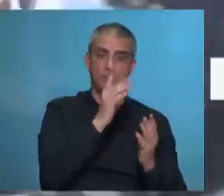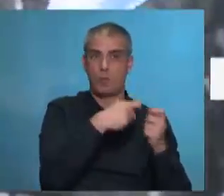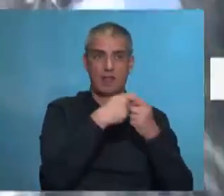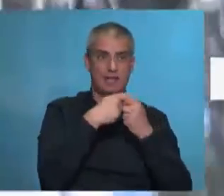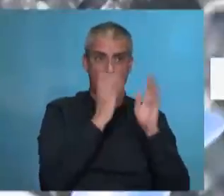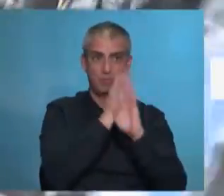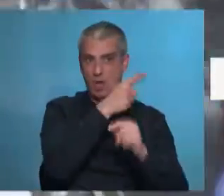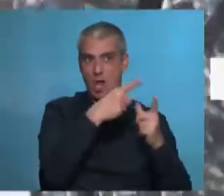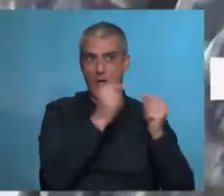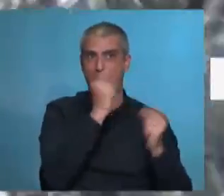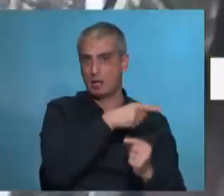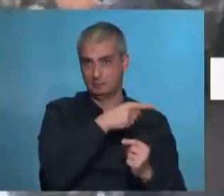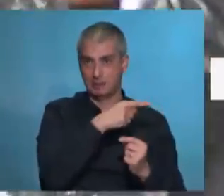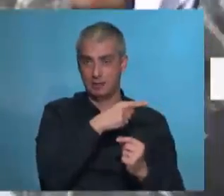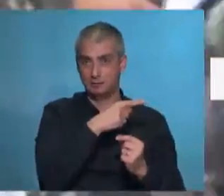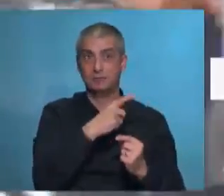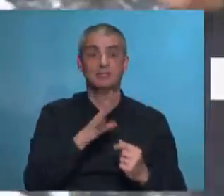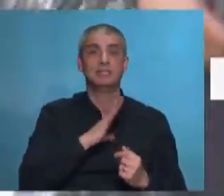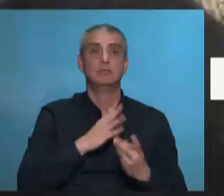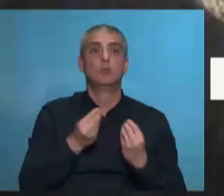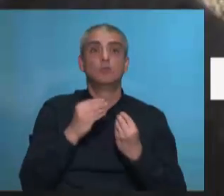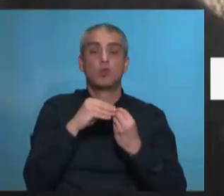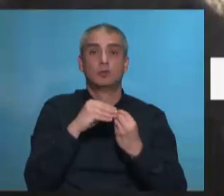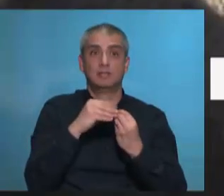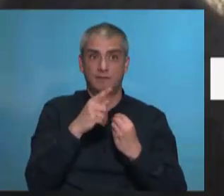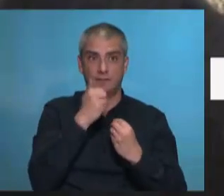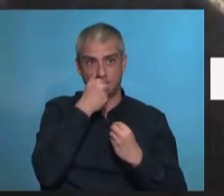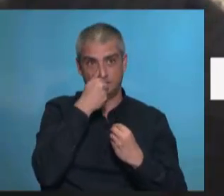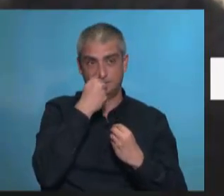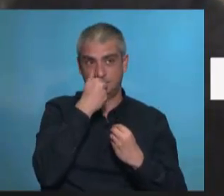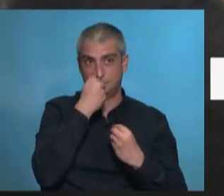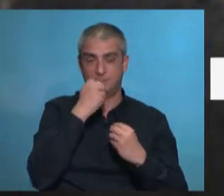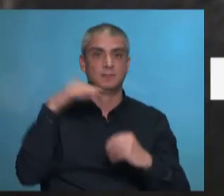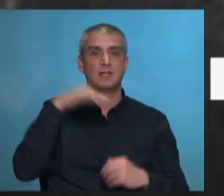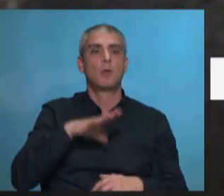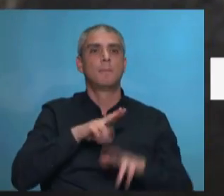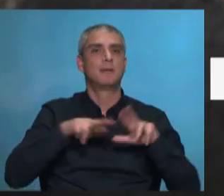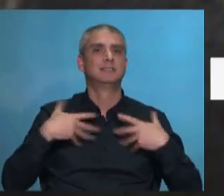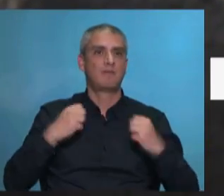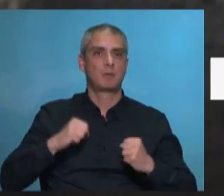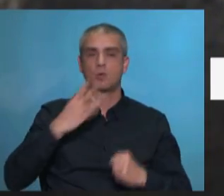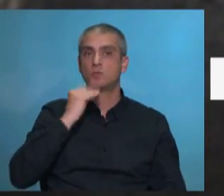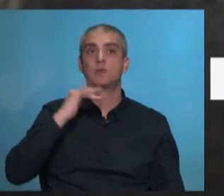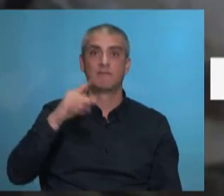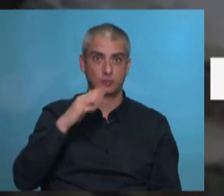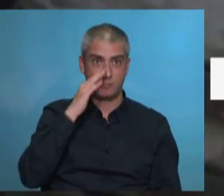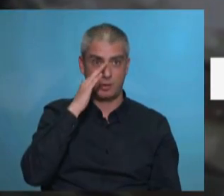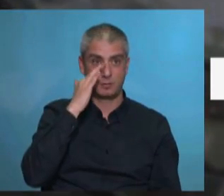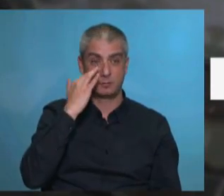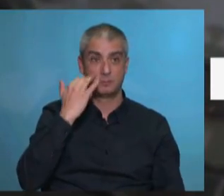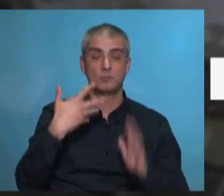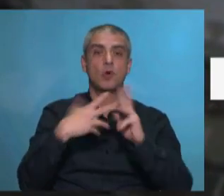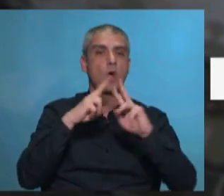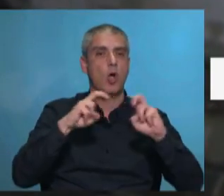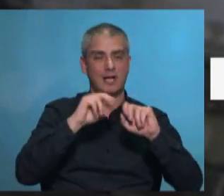הטרור ברצועת עזה. איום נוסף העולה מהדוח הוא ההידרדרות במצב הביטחוני ביהודה ושומרון. חוקרי המכון,